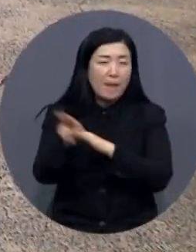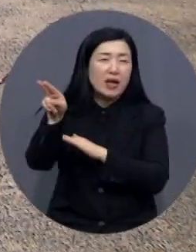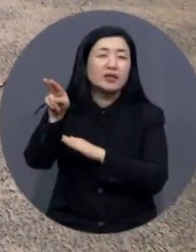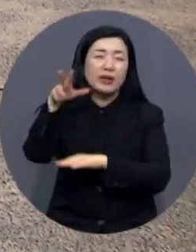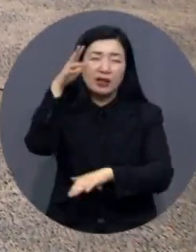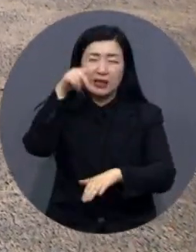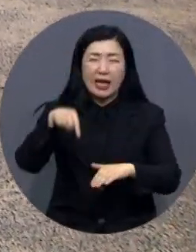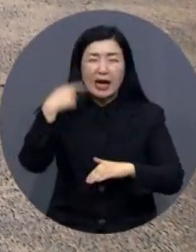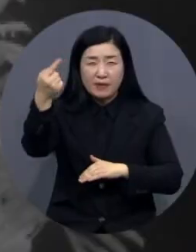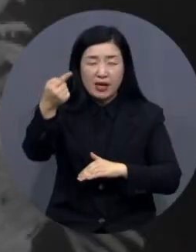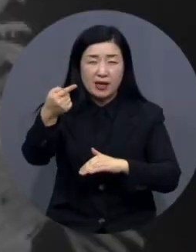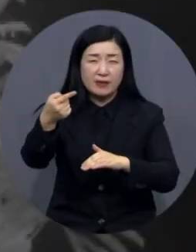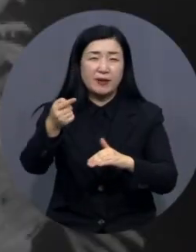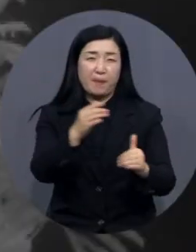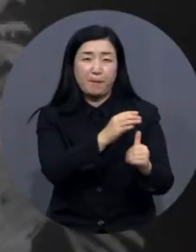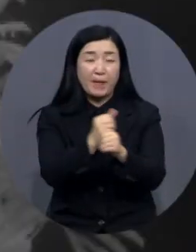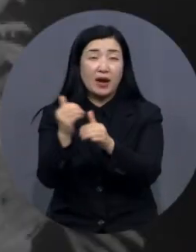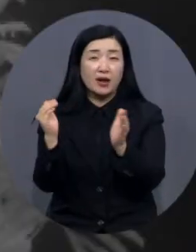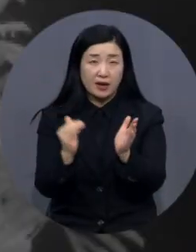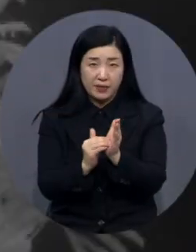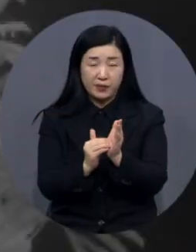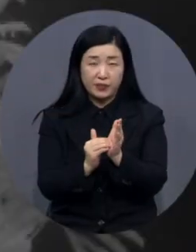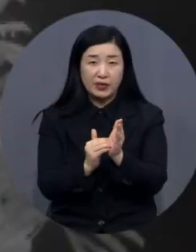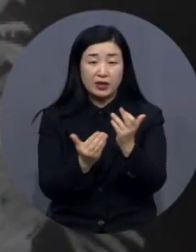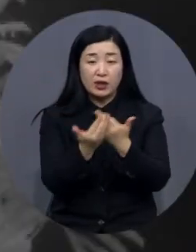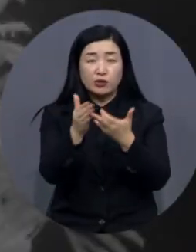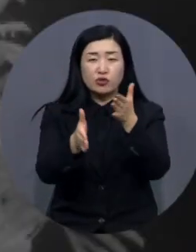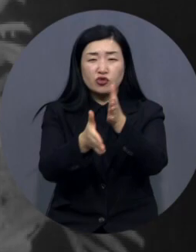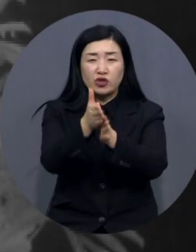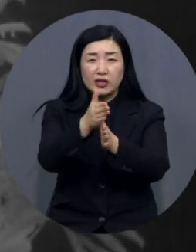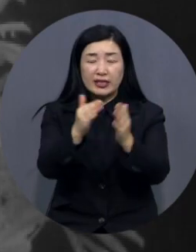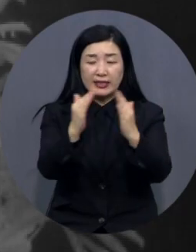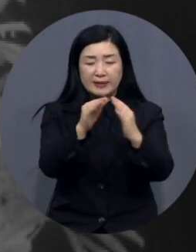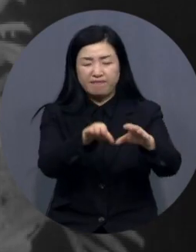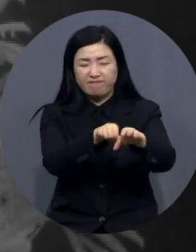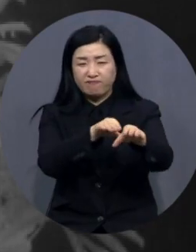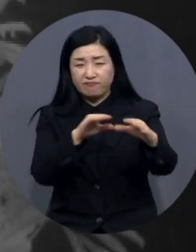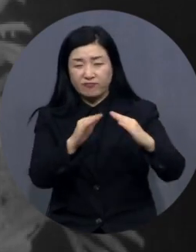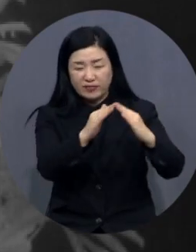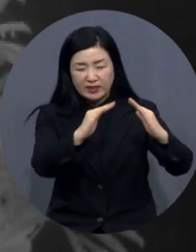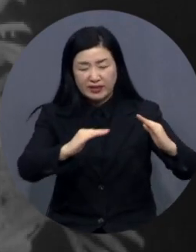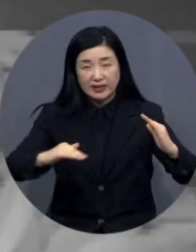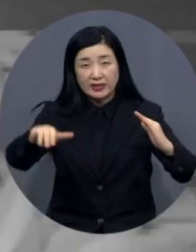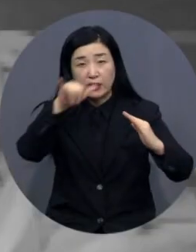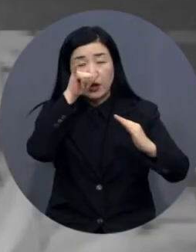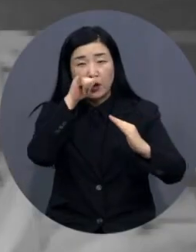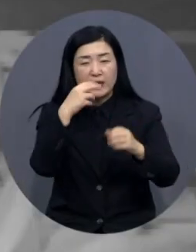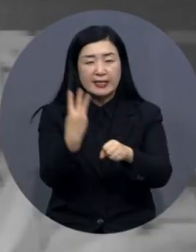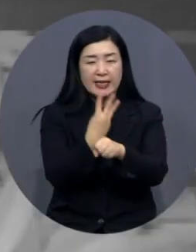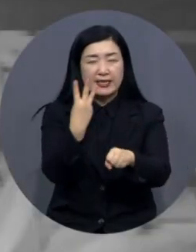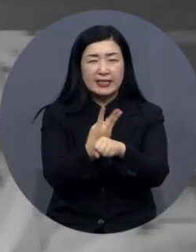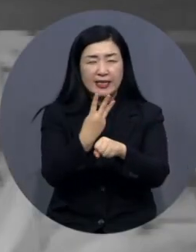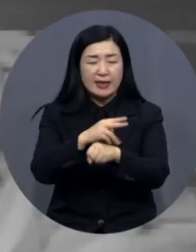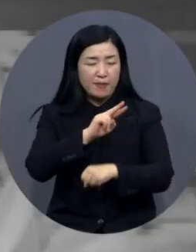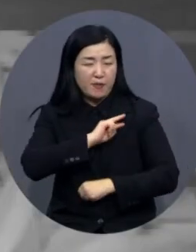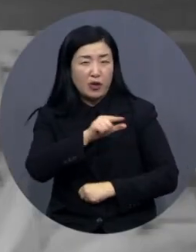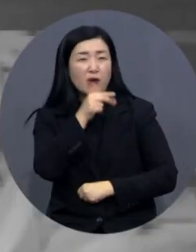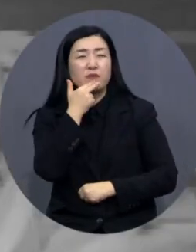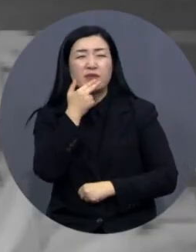경찰에 붙잡혔습니다. 이들은 제주시 내 주택가에서 차를 훔쳐 3시간 가까이 무면허 운전을